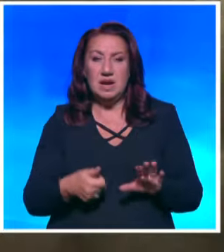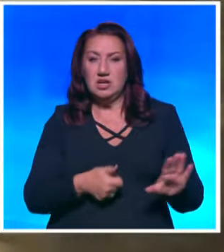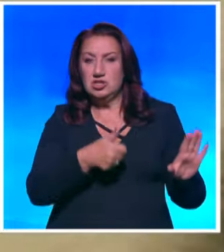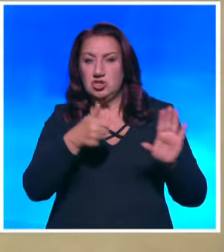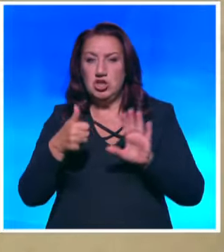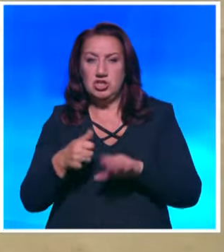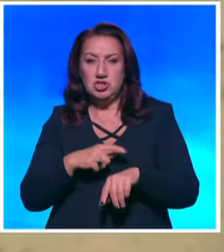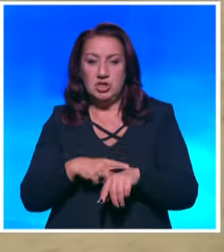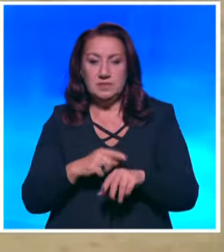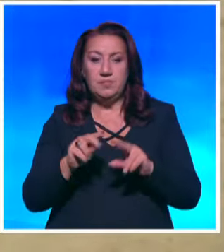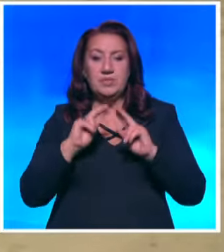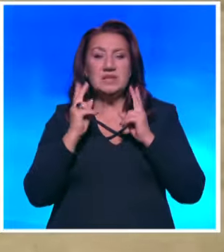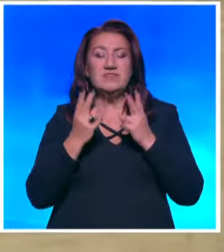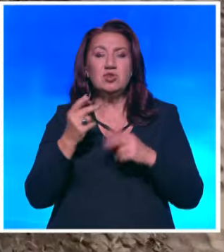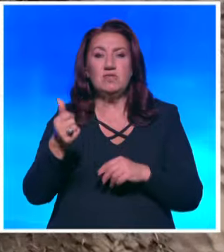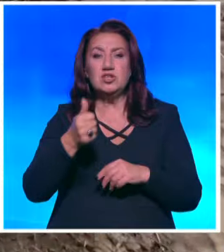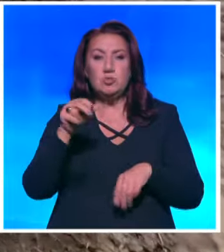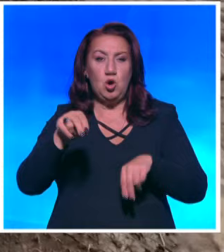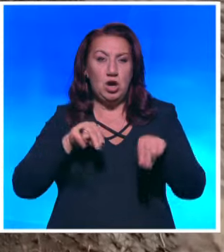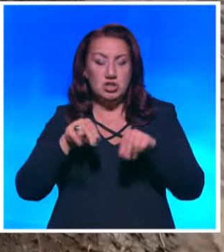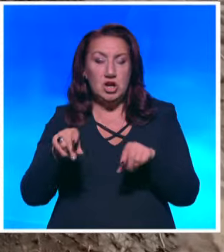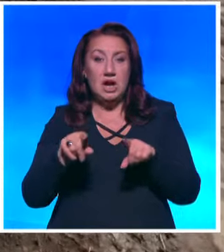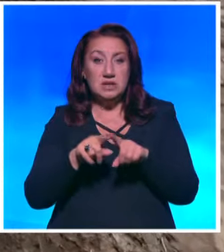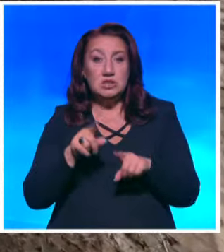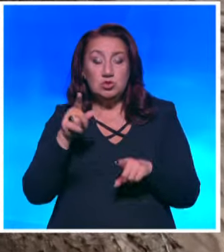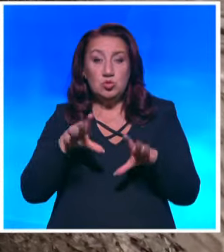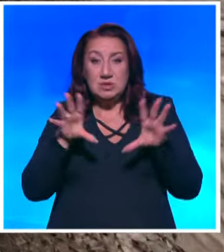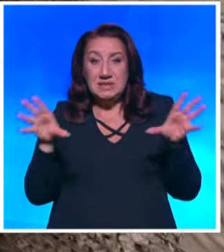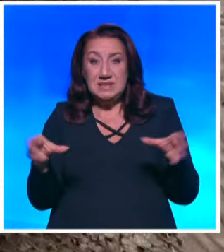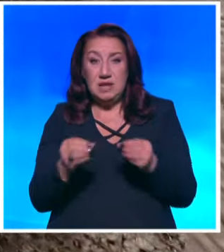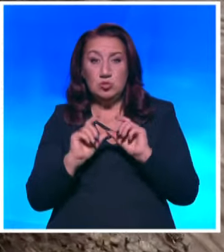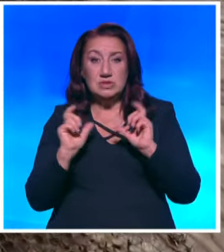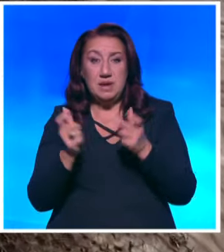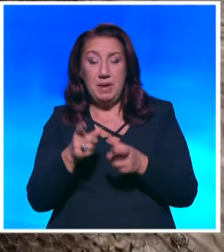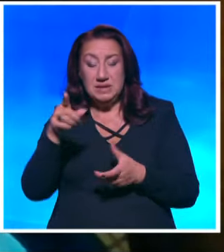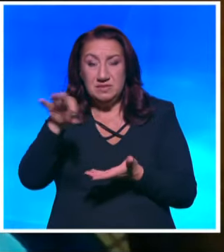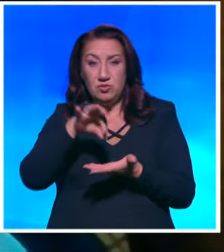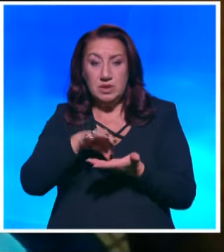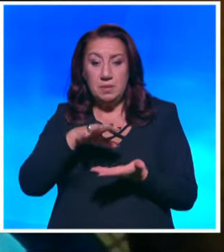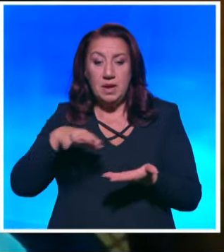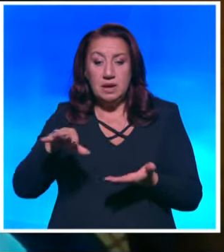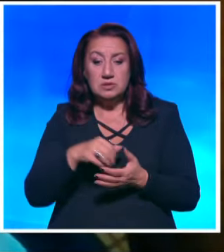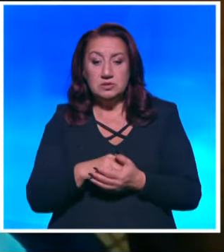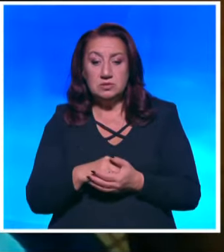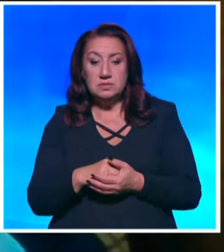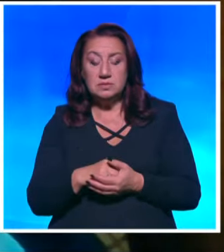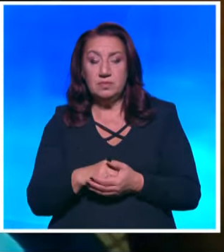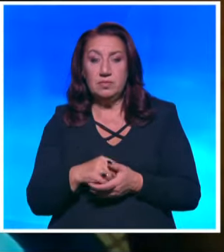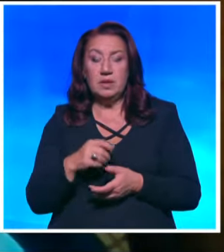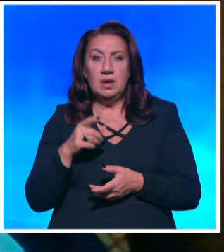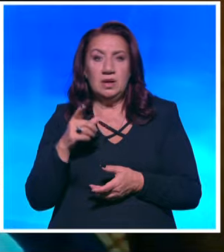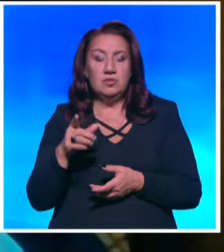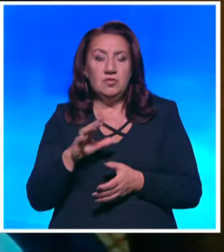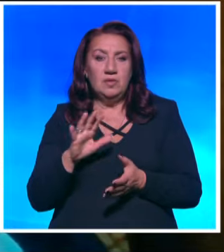Световната ни шампионка по шах Антуанета Стефанова също се оказва заедно с семейството си в района на бедствието. Този феномен, те му